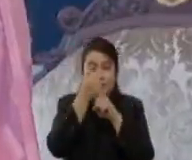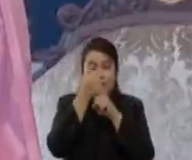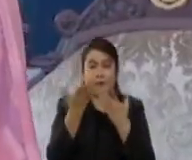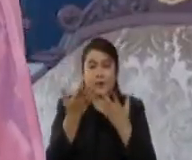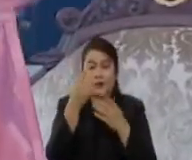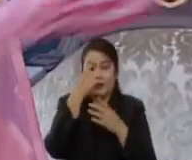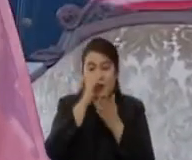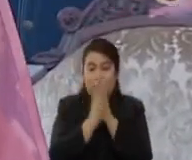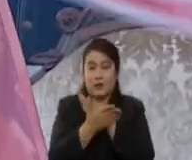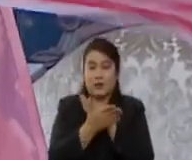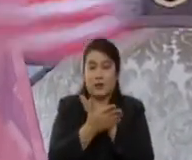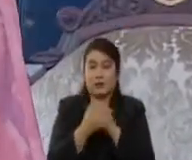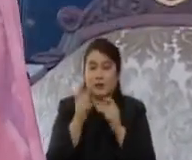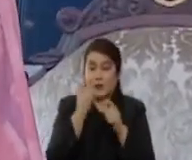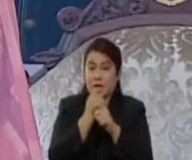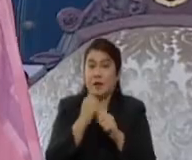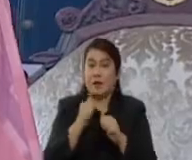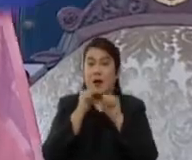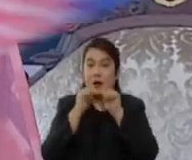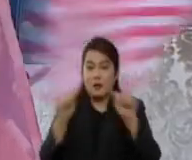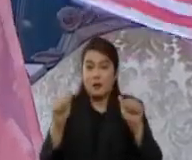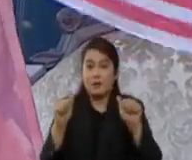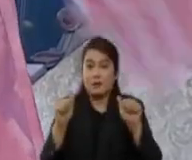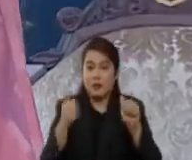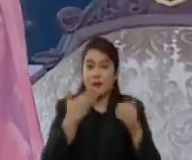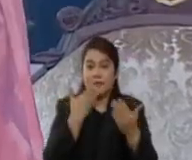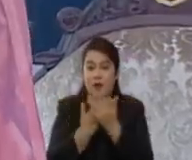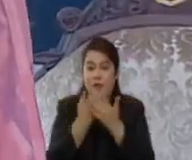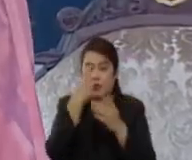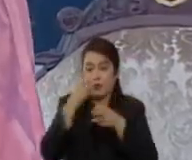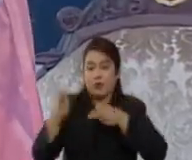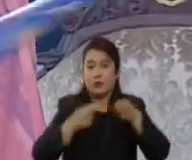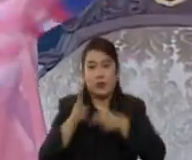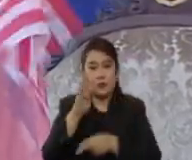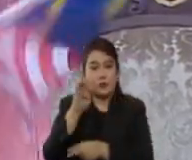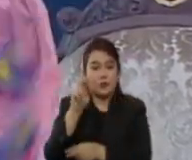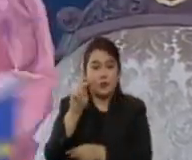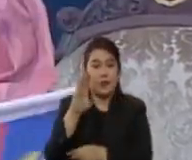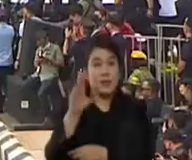pertahanan awam yang unggul dalam pengurusan bencana.